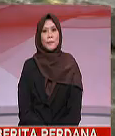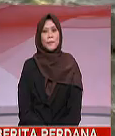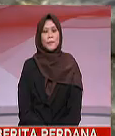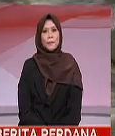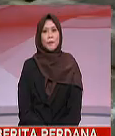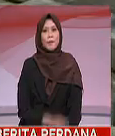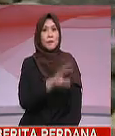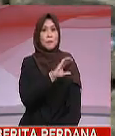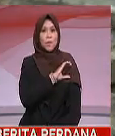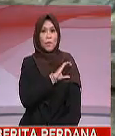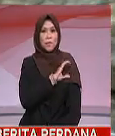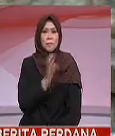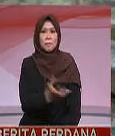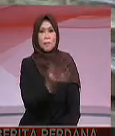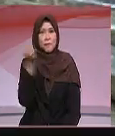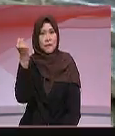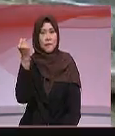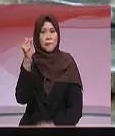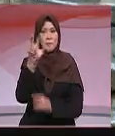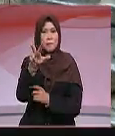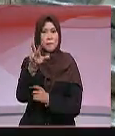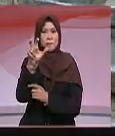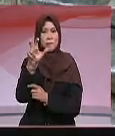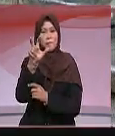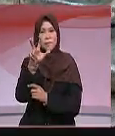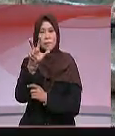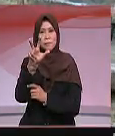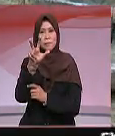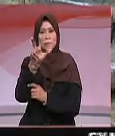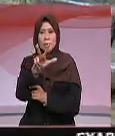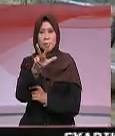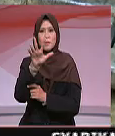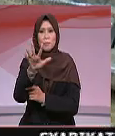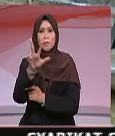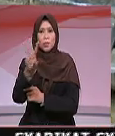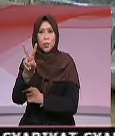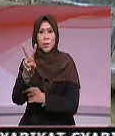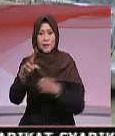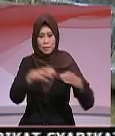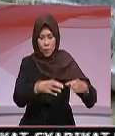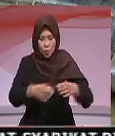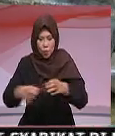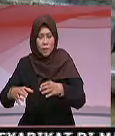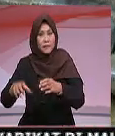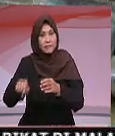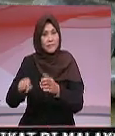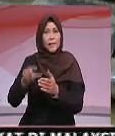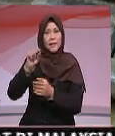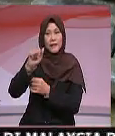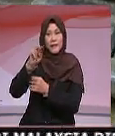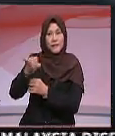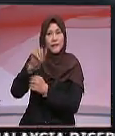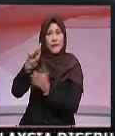Dalam pada itu, polis turut merampas 352 ketulan mampat disyaki ganja